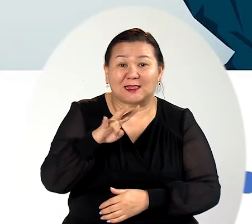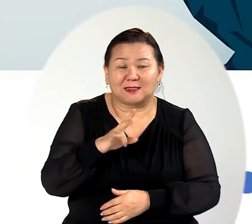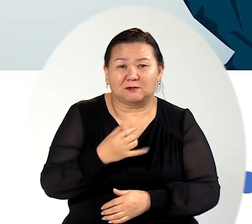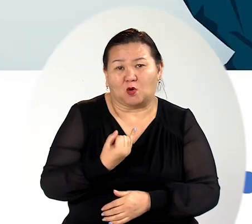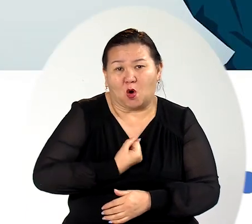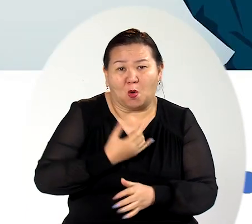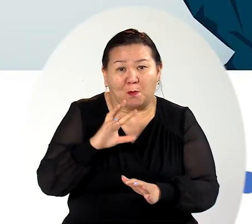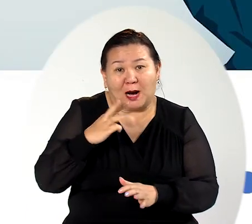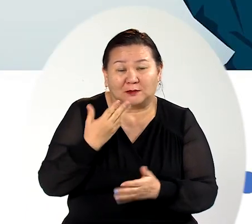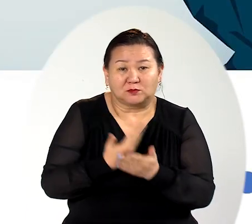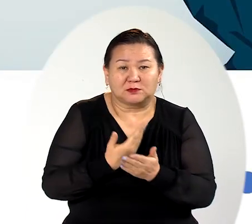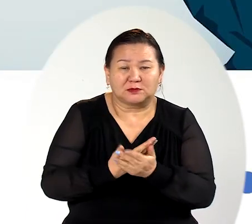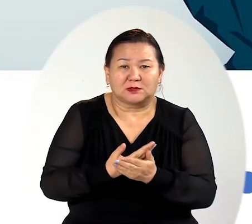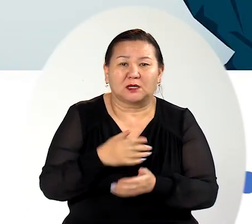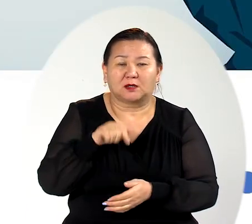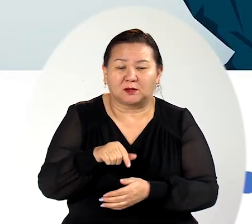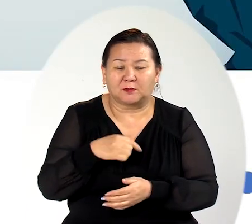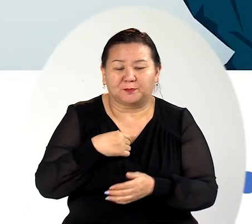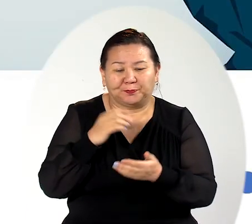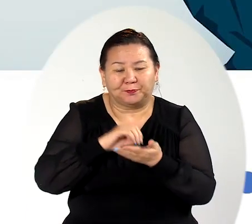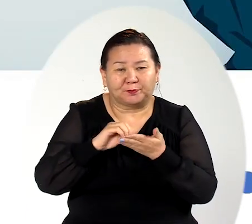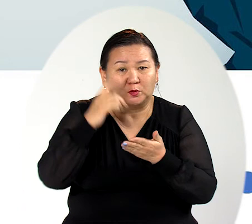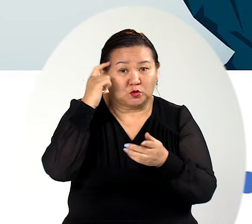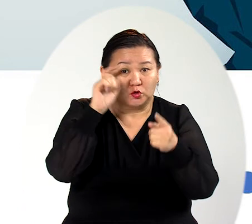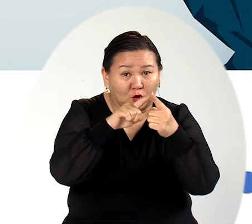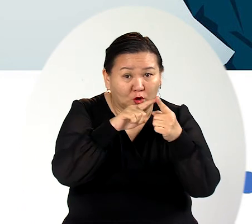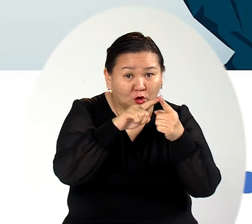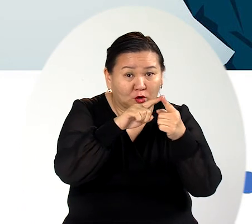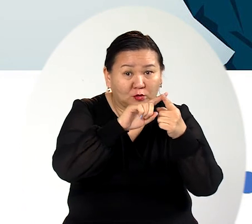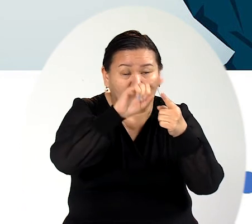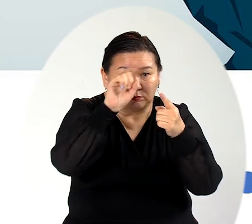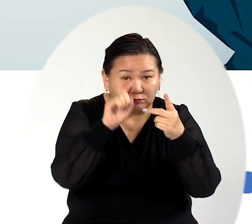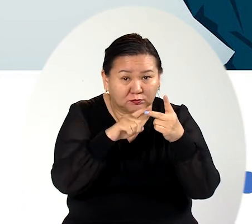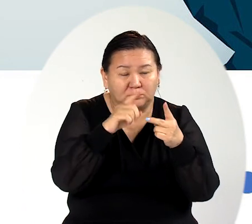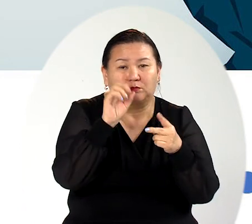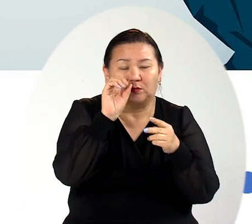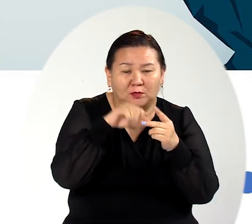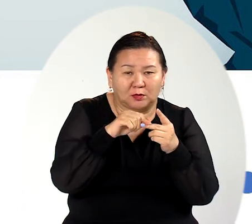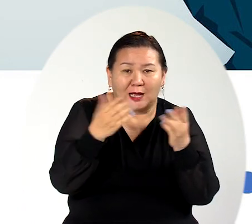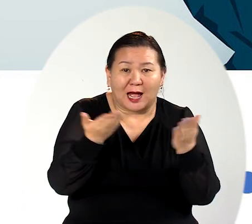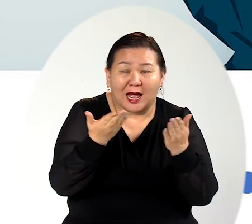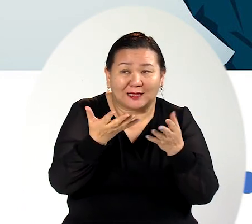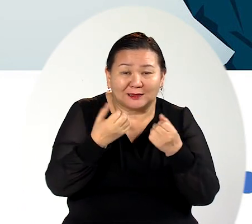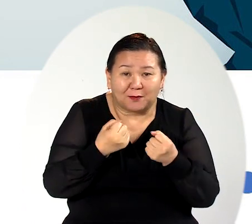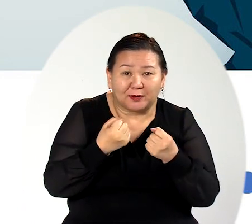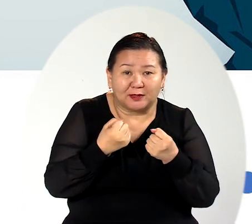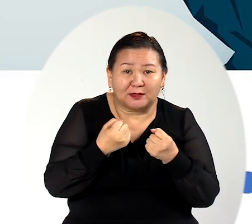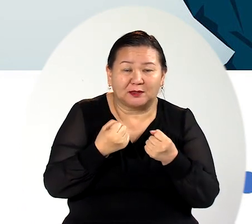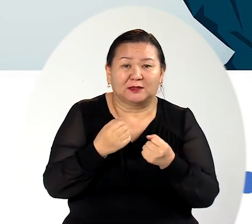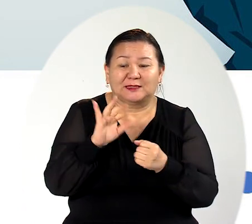боловсруулалт. За би мэдээж хэрэг өөрийн төсөлтөө хүрэх зорилгоо тодорхойлчлоо. Тийшээ очих нөхцөлдөө хаанаас авах